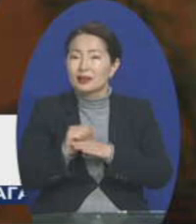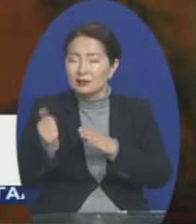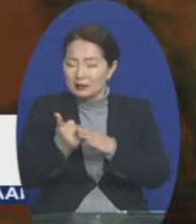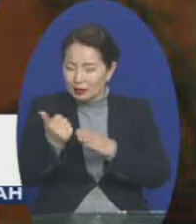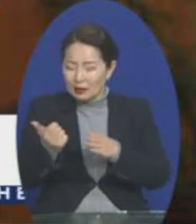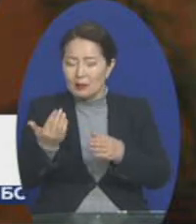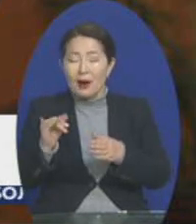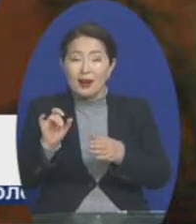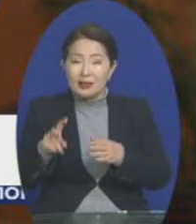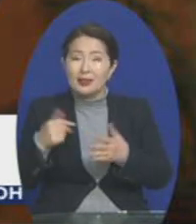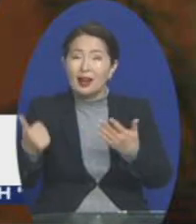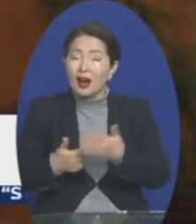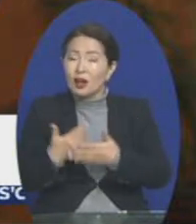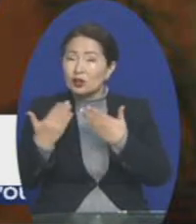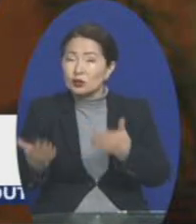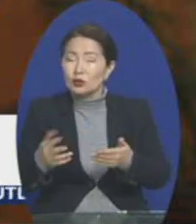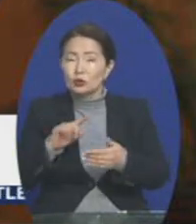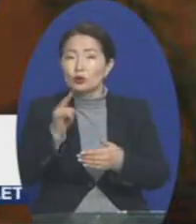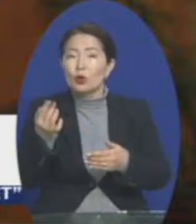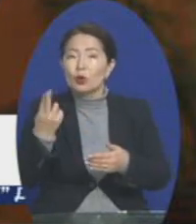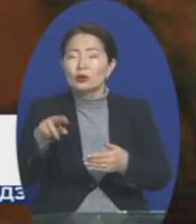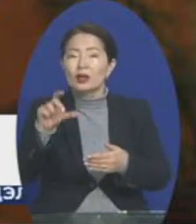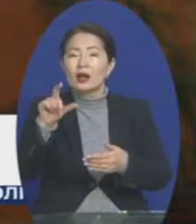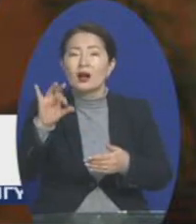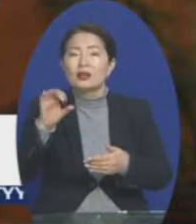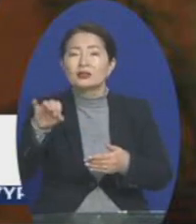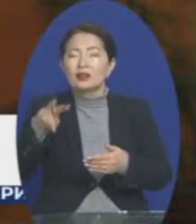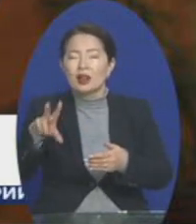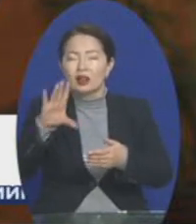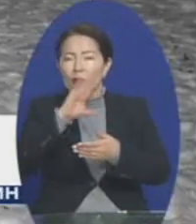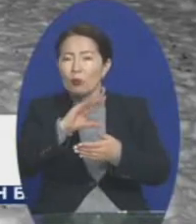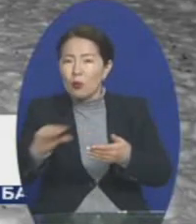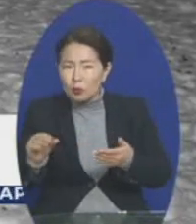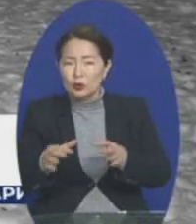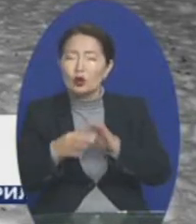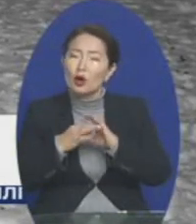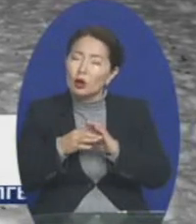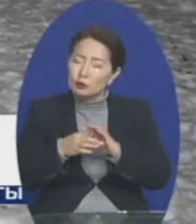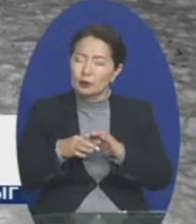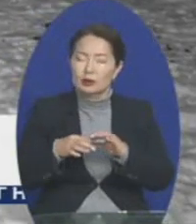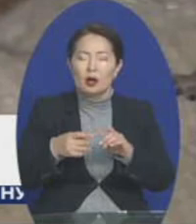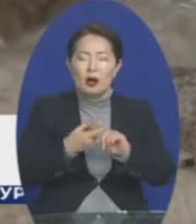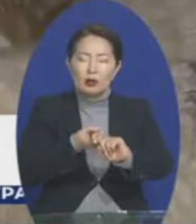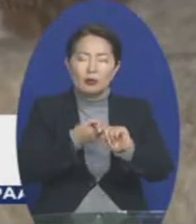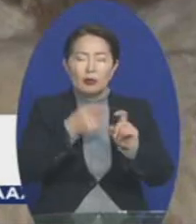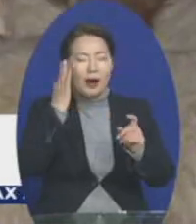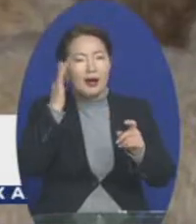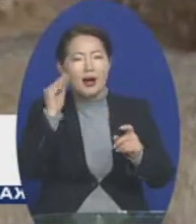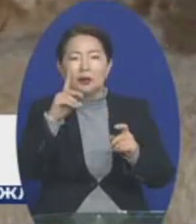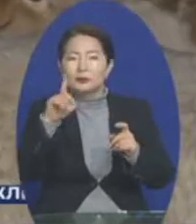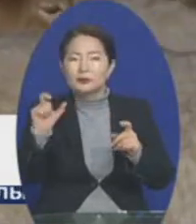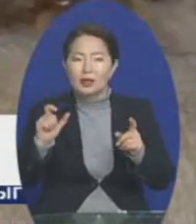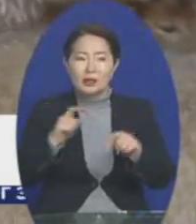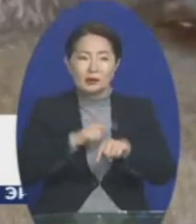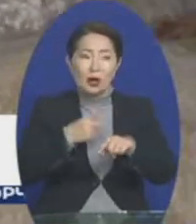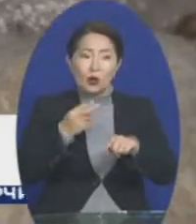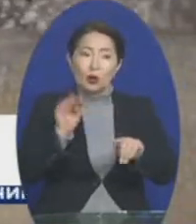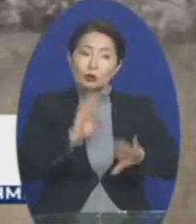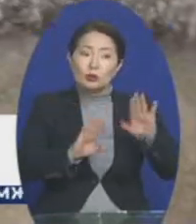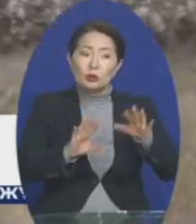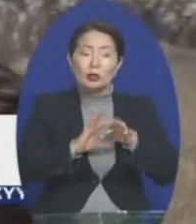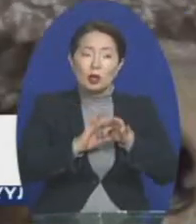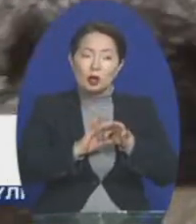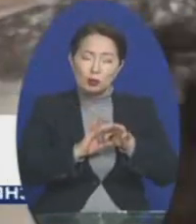бэлэн байдлыг хангах, зуудын эрсдэл хор уршигийг бууруулах чиглэлээр холбогд гарах хэмжээг цаг үеийн нөхцөл